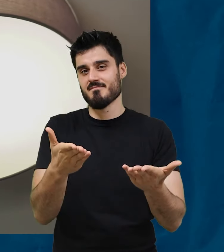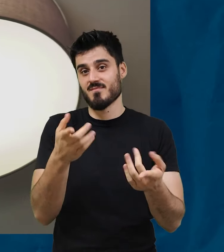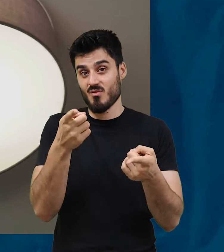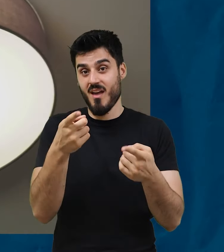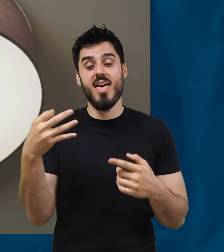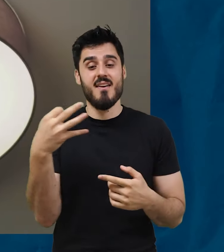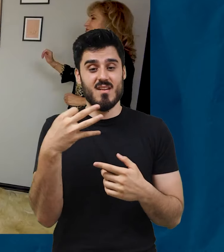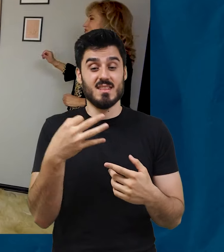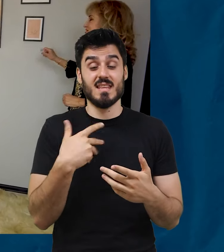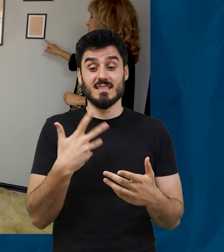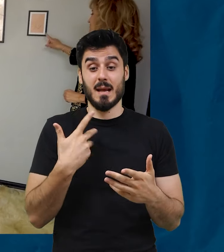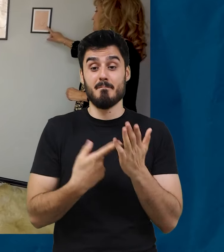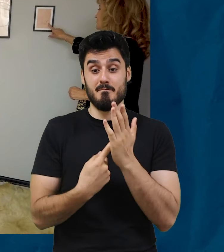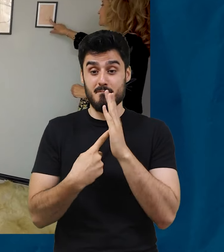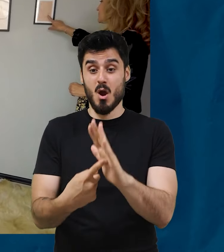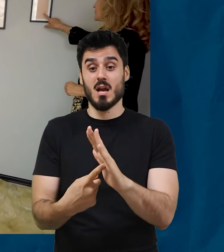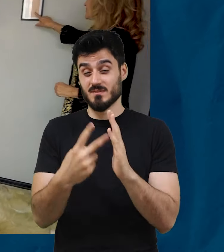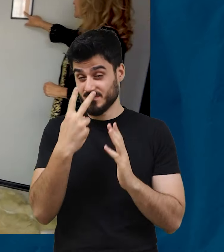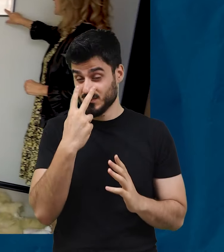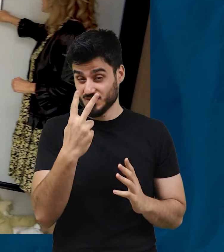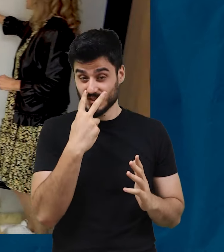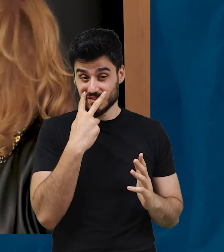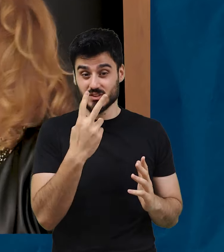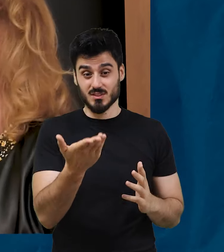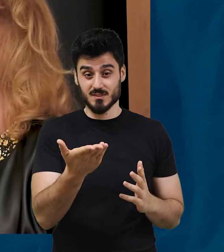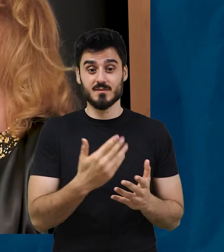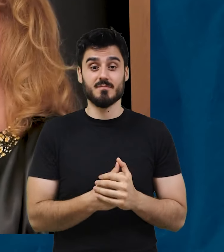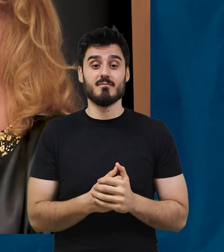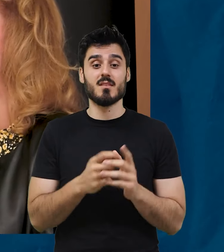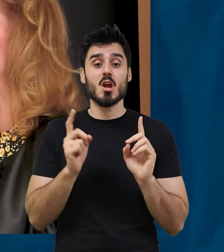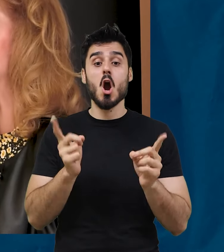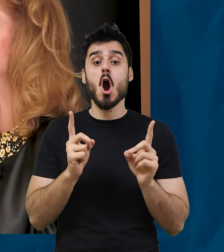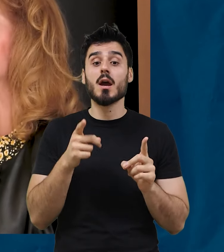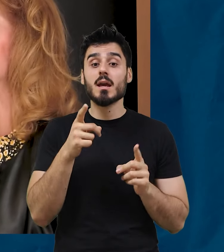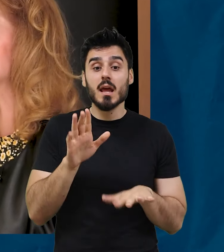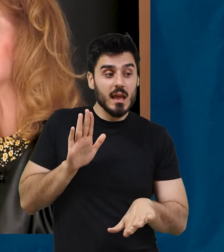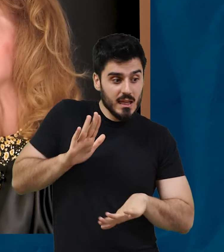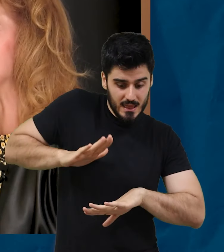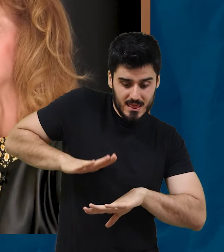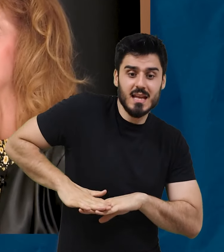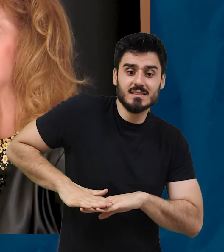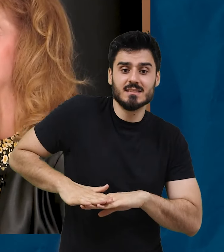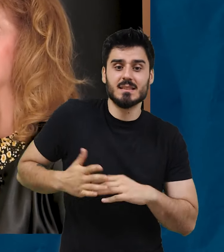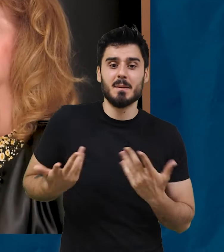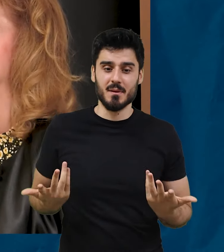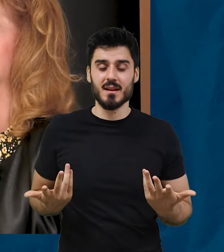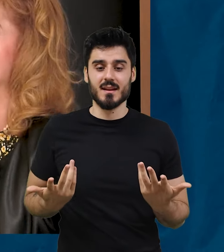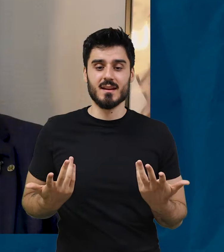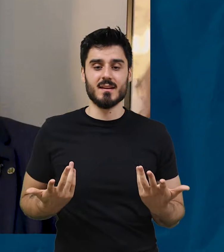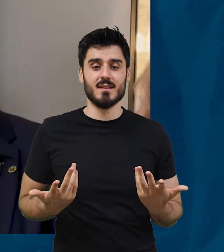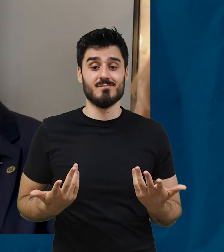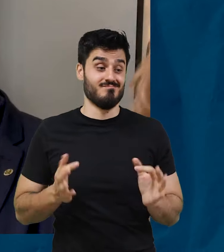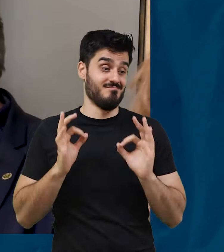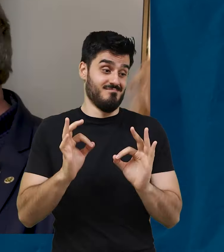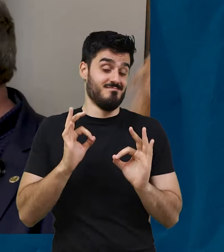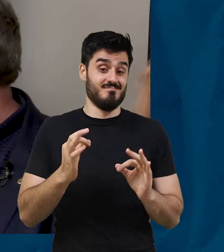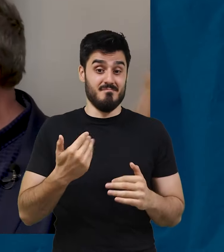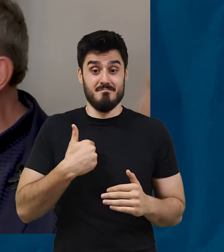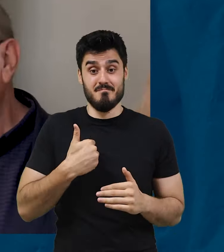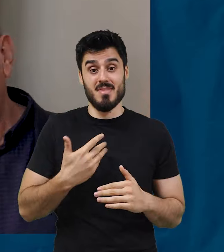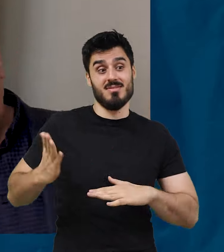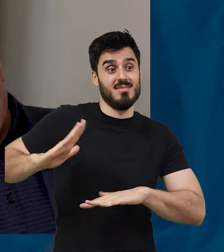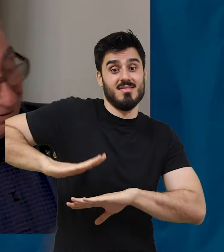този ефект. Искам да ти покажа само. Обърни внимание. Да, къде стъпва? Който го е настъпил. Да. И мен му